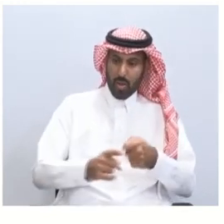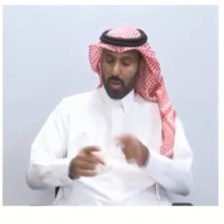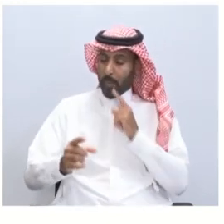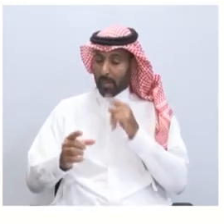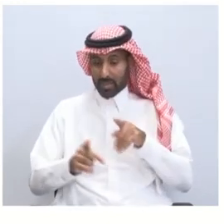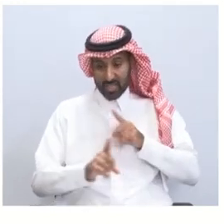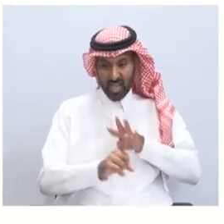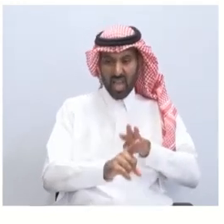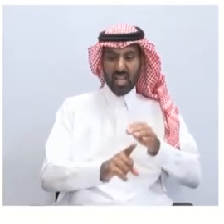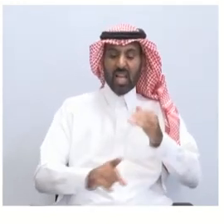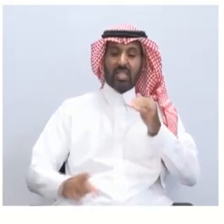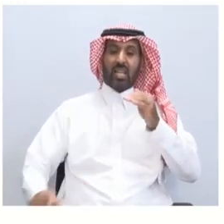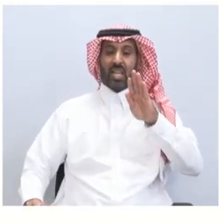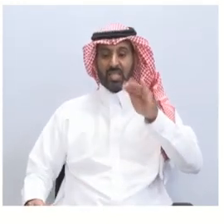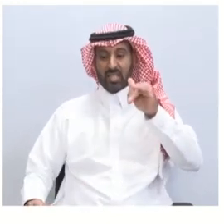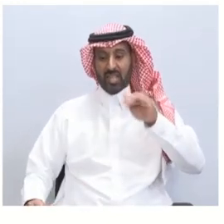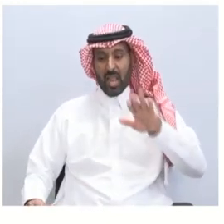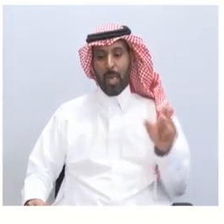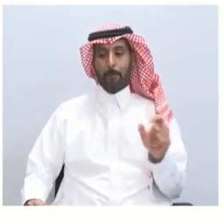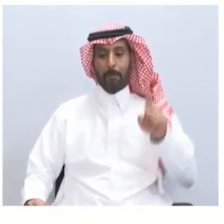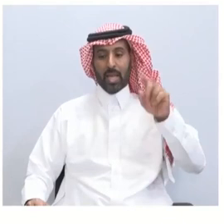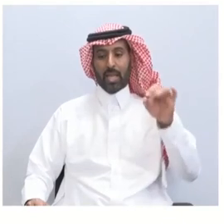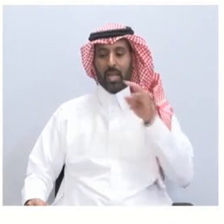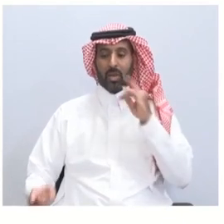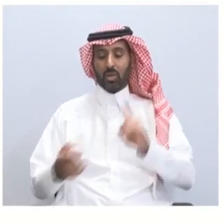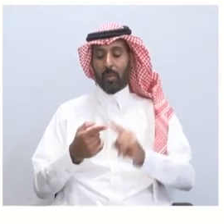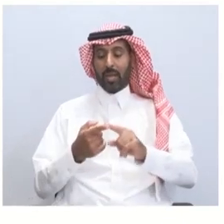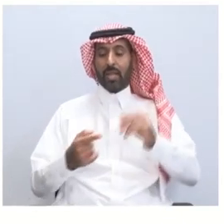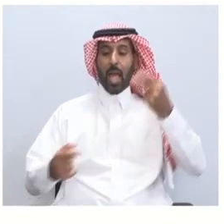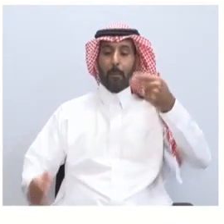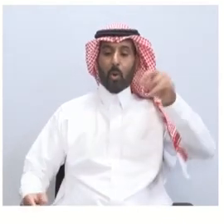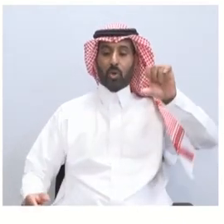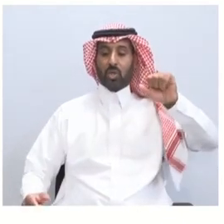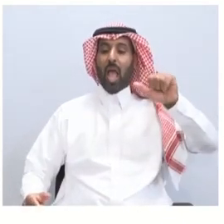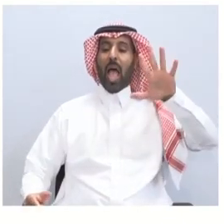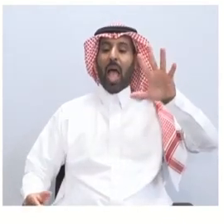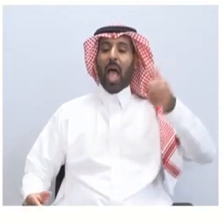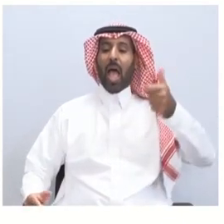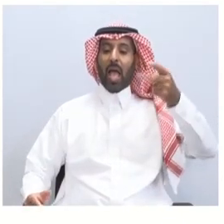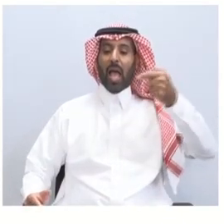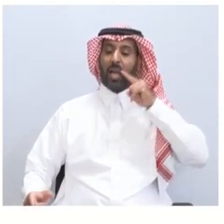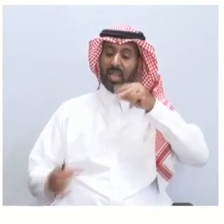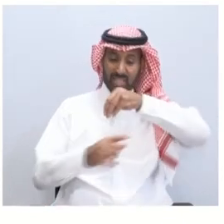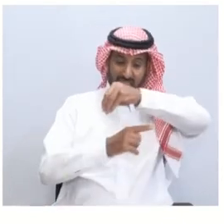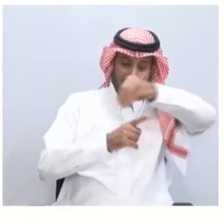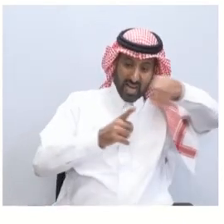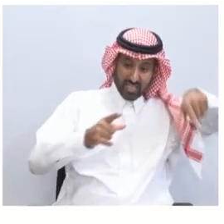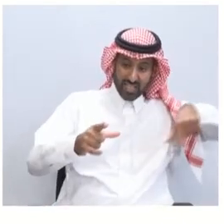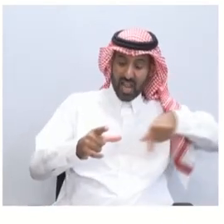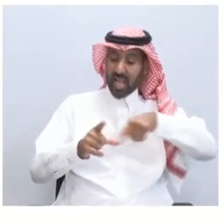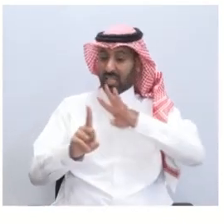بقياده حسين بك واخرى بقياده عبوش اغا التي حاصرت